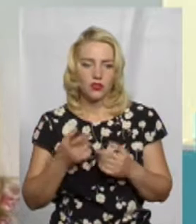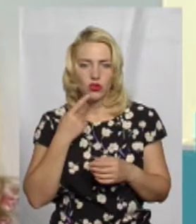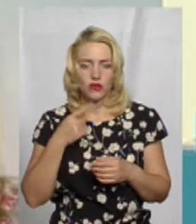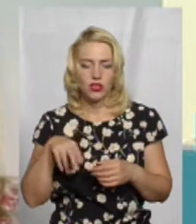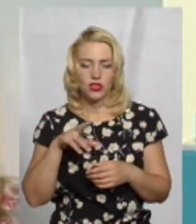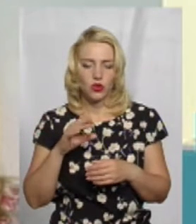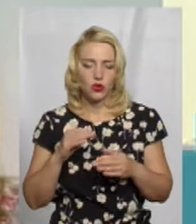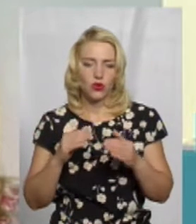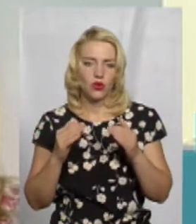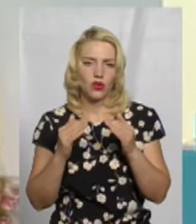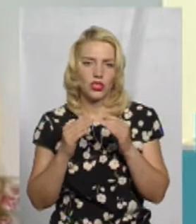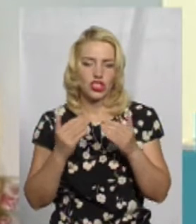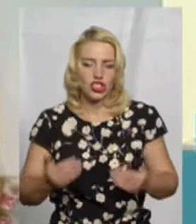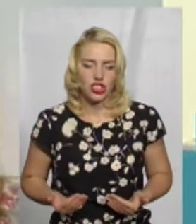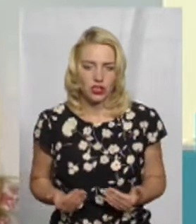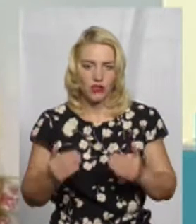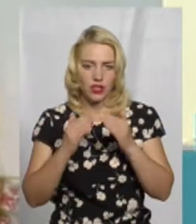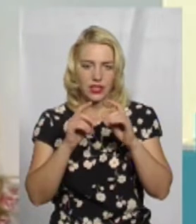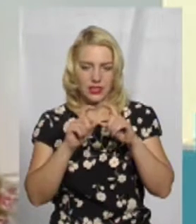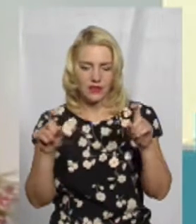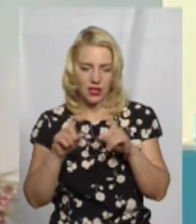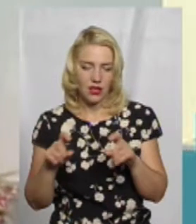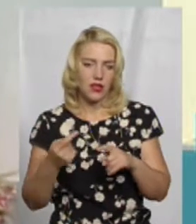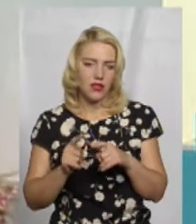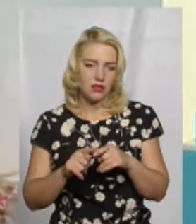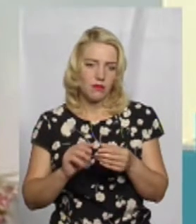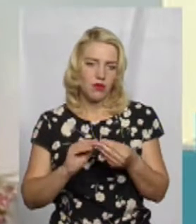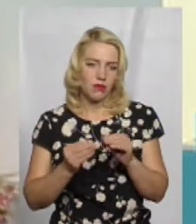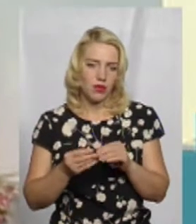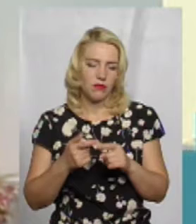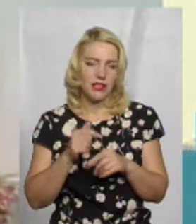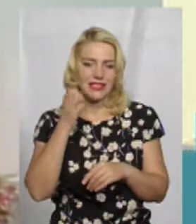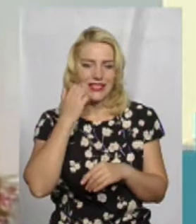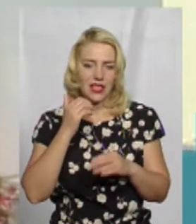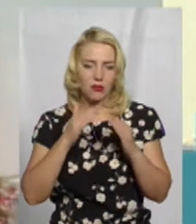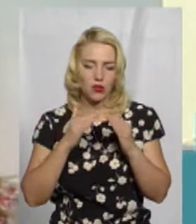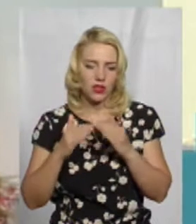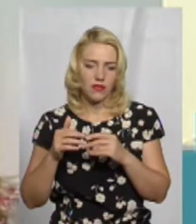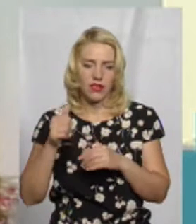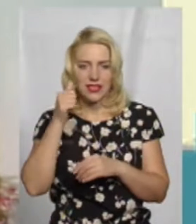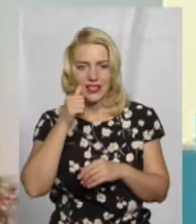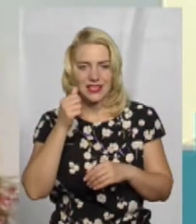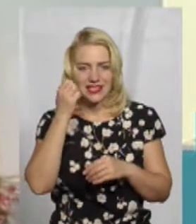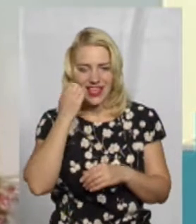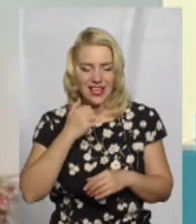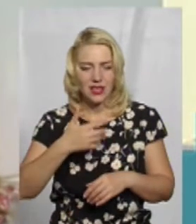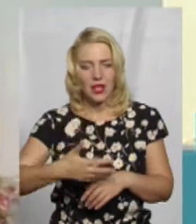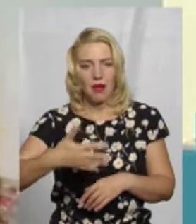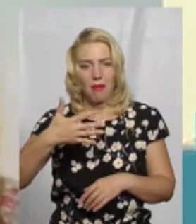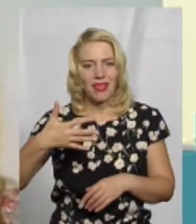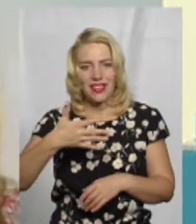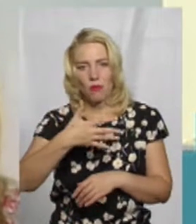об'єктів житлової сфери, то проблема скрізь одна. Старі будівлі, старі п'ятиповерхівки – це